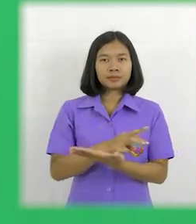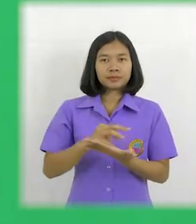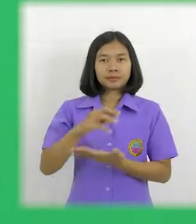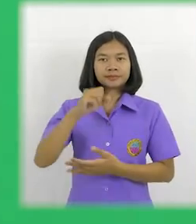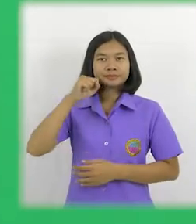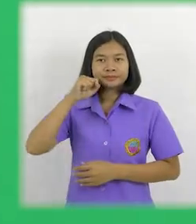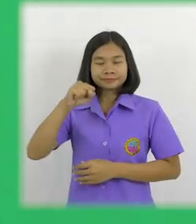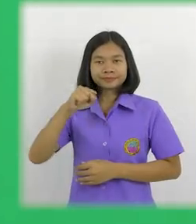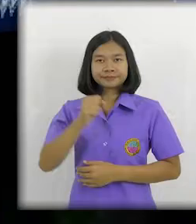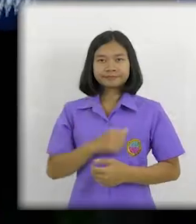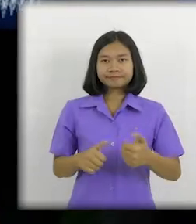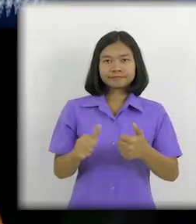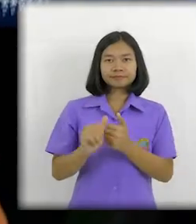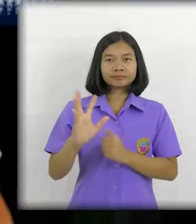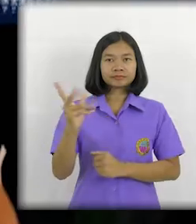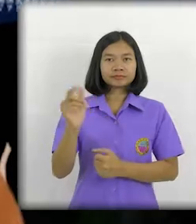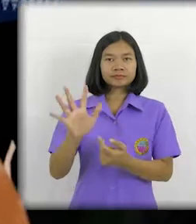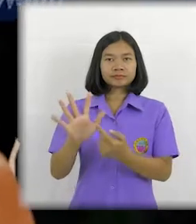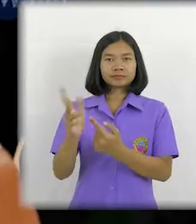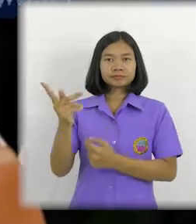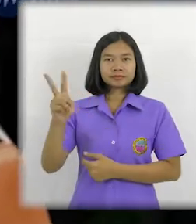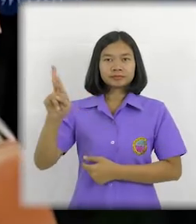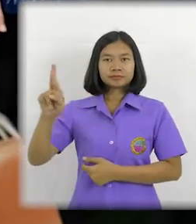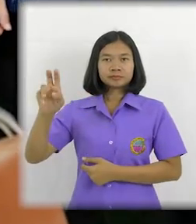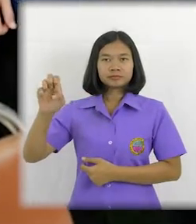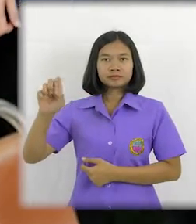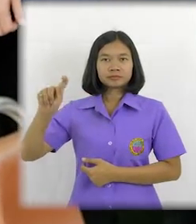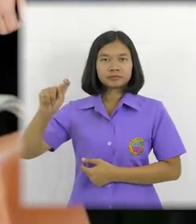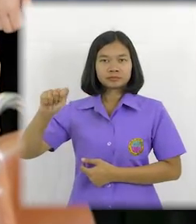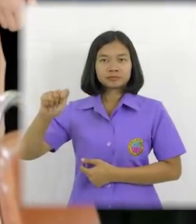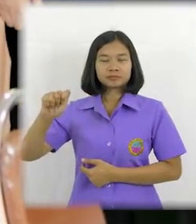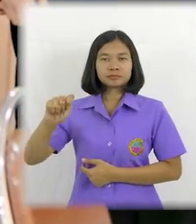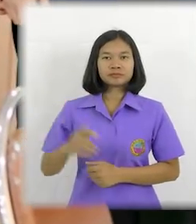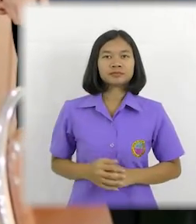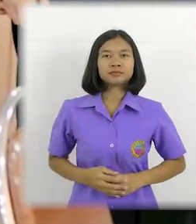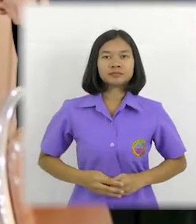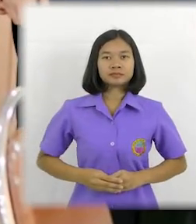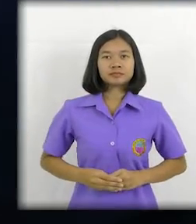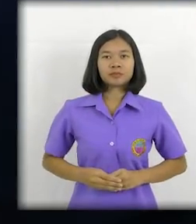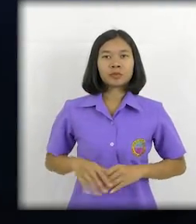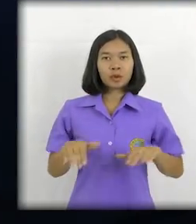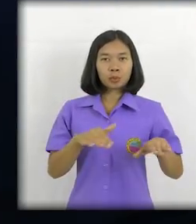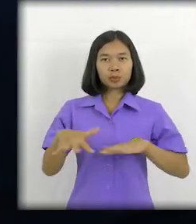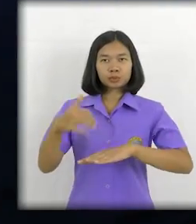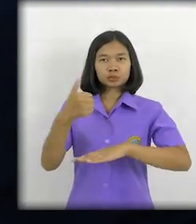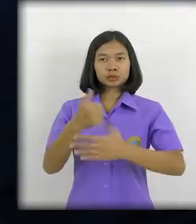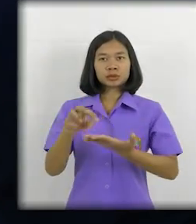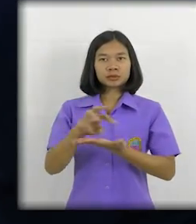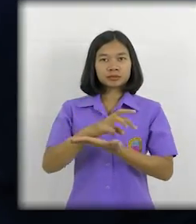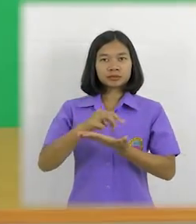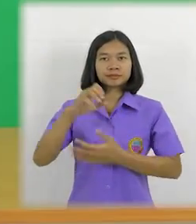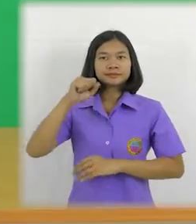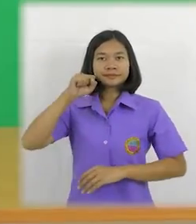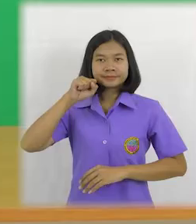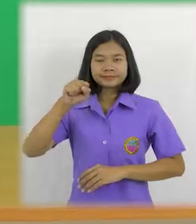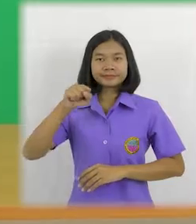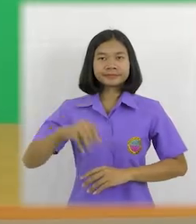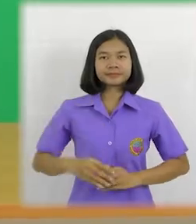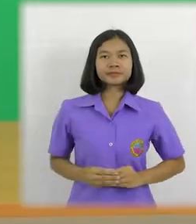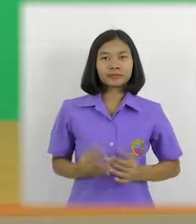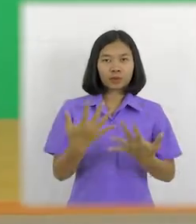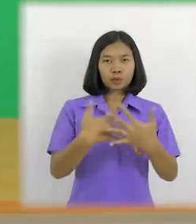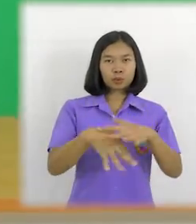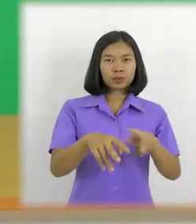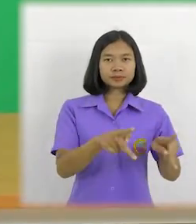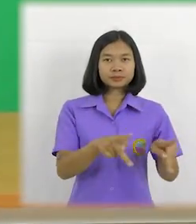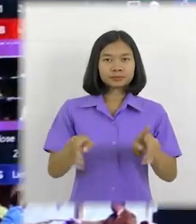นครโดยผู้ช่วยศาสตราจารย์ชาคริตชาญชิตปรีชารักษาราชการแทนอธิการบดีพร้อมผู้บริหารมหาวิทยาลัยราชภัฏสกลน